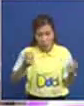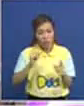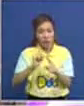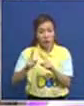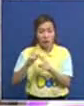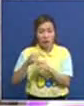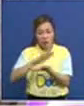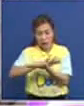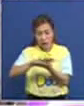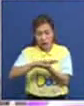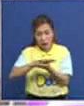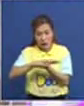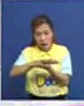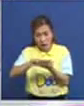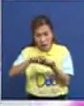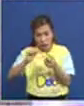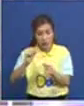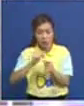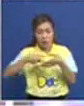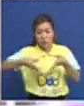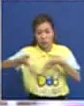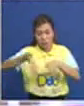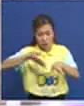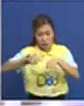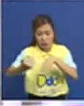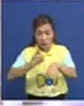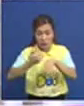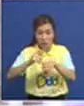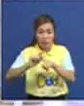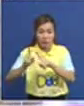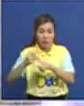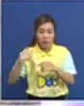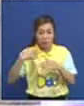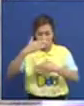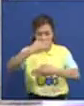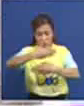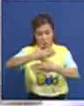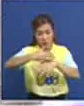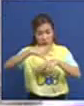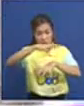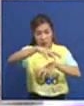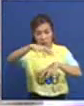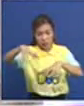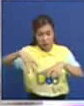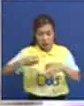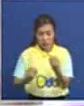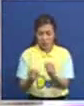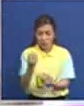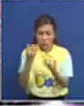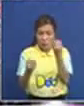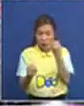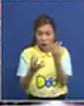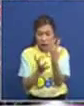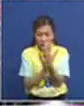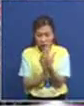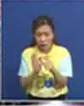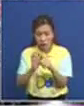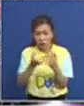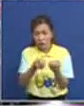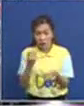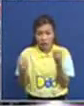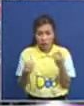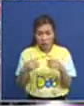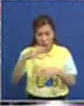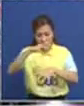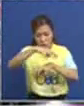ฉีดล้างผิวถนนหรือเต็นท์ผ้าใบที่ต่อเติมออกมานอกตัวอาคารและเก็บกระถางต้นไม้ที่วางกีดขวางทางเท้าหลังจ